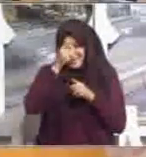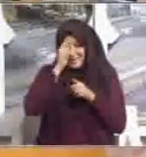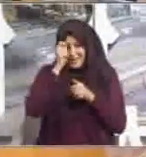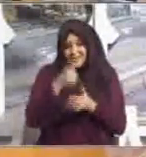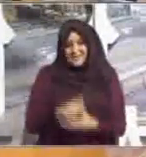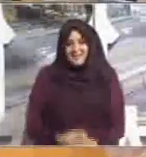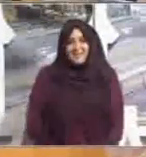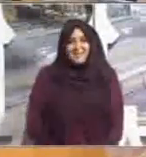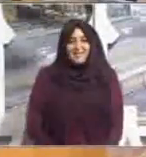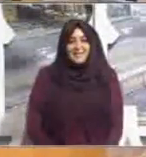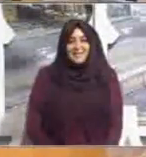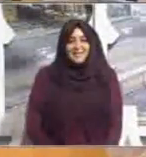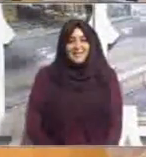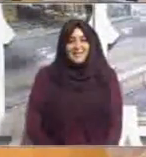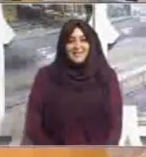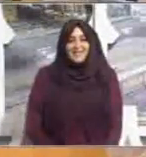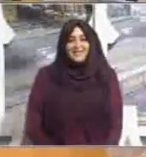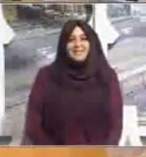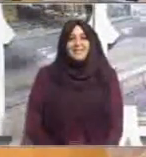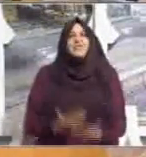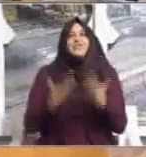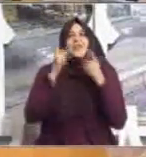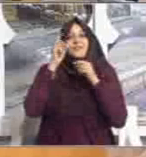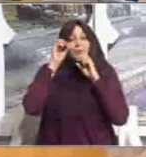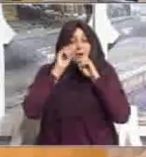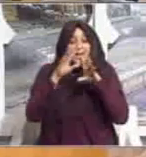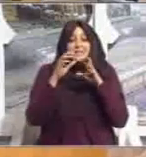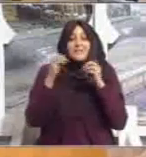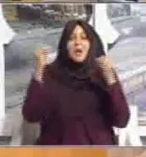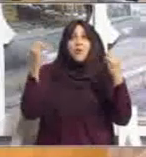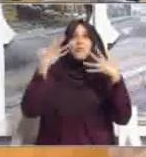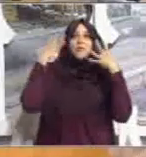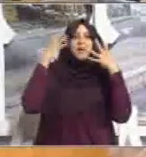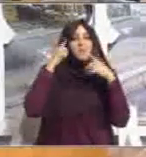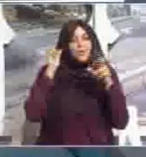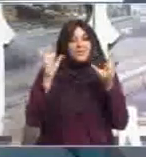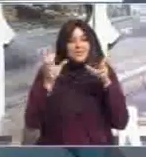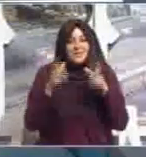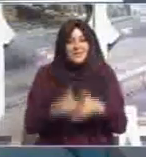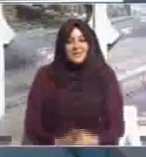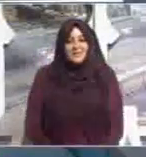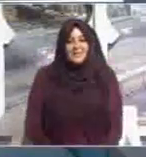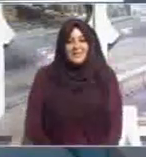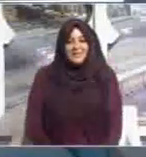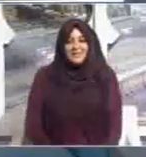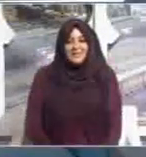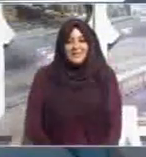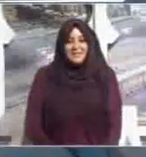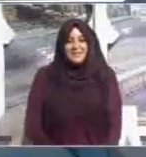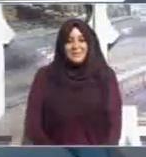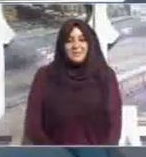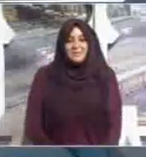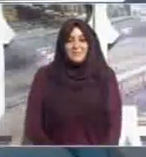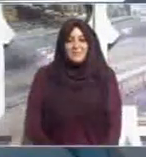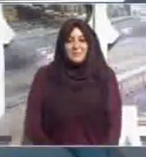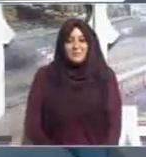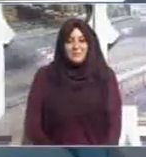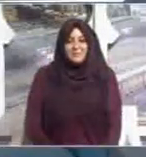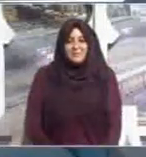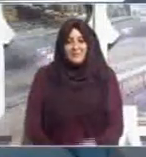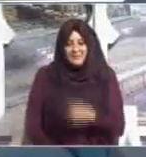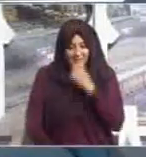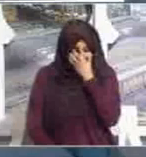محمد هم يسمعوا فيك. ربي يخليكم منورين إن شاء الله في الشاشة يا ربي إن شاء الله. يا ربي أجمعين تفضلي.